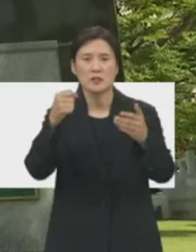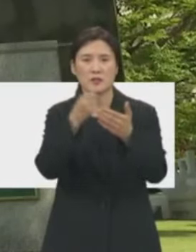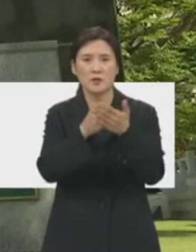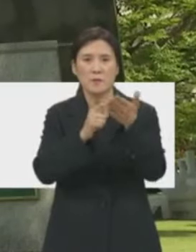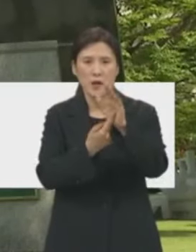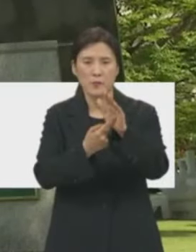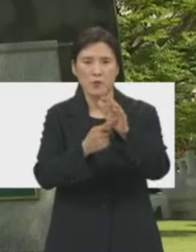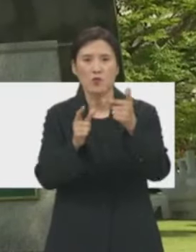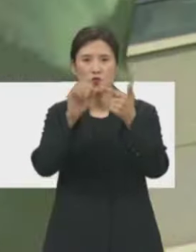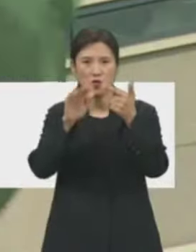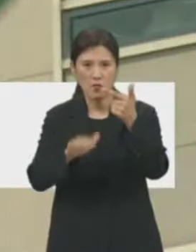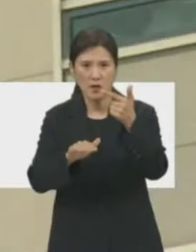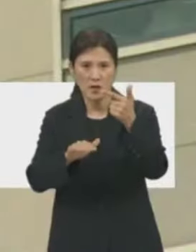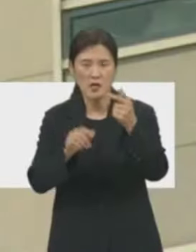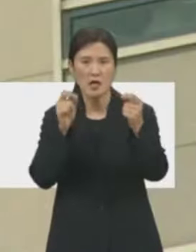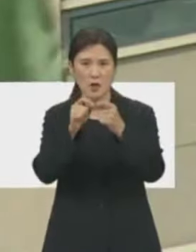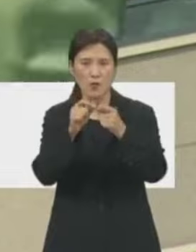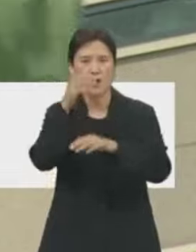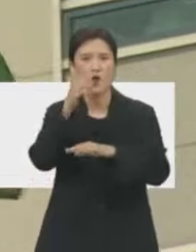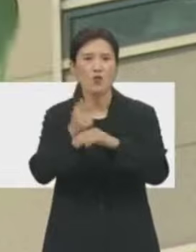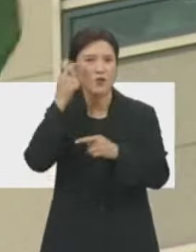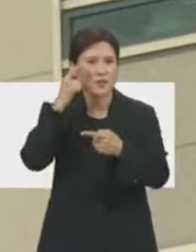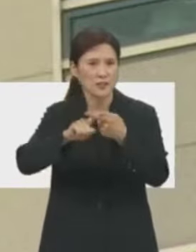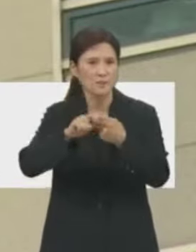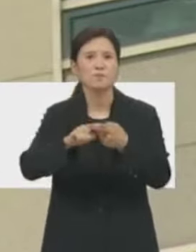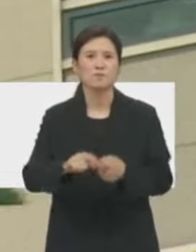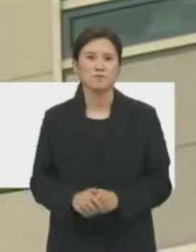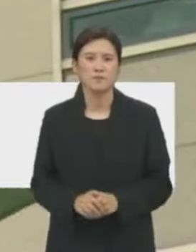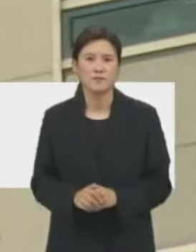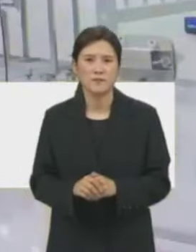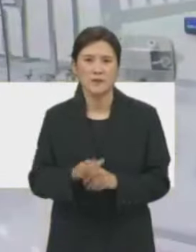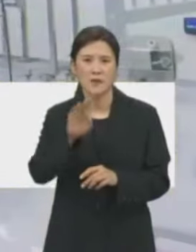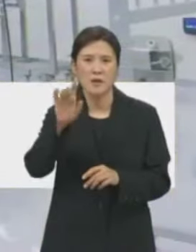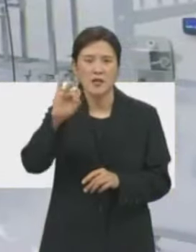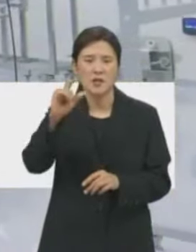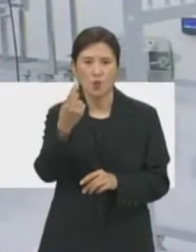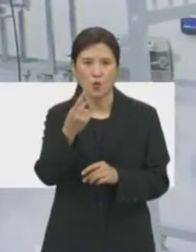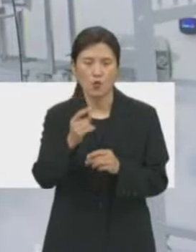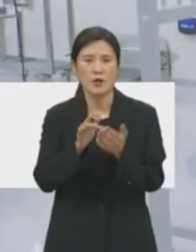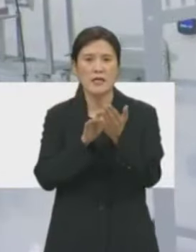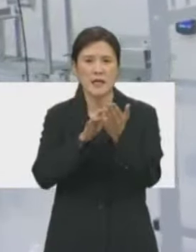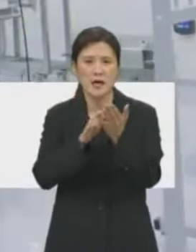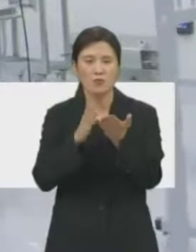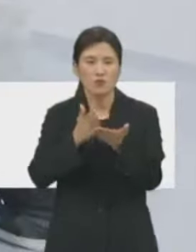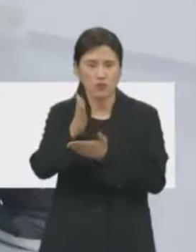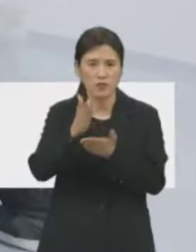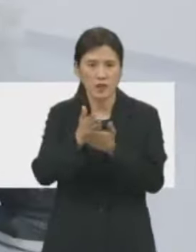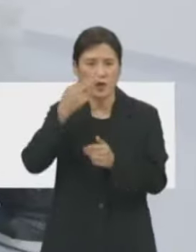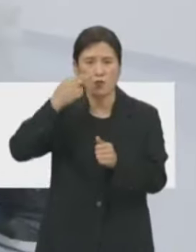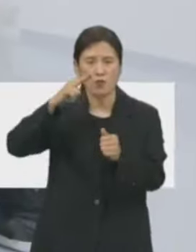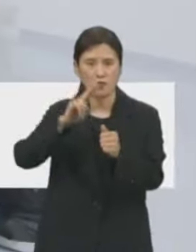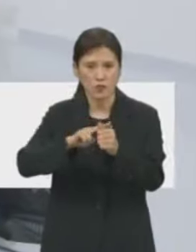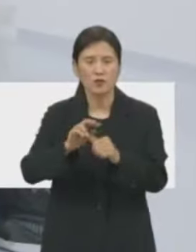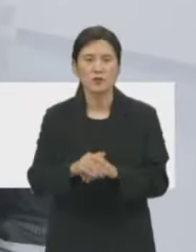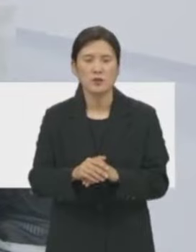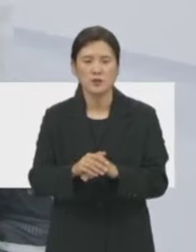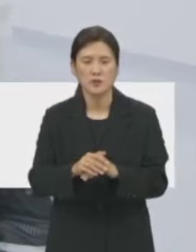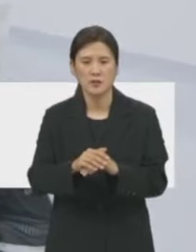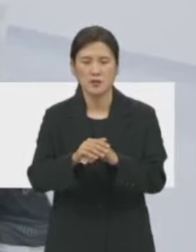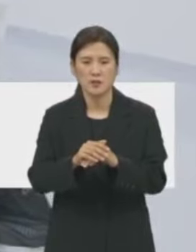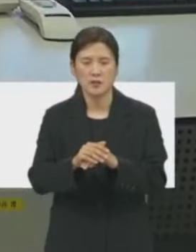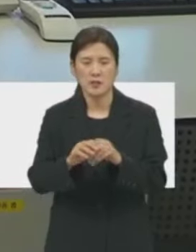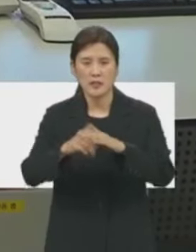이달말로 다가온 가운데 결과가 주목됩니다 대전시는 바이오 의학품 분야의 도전장을 내민 가운데 바이오